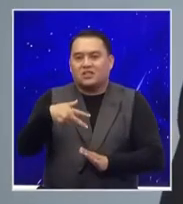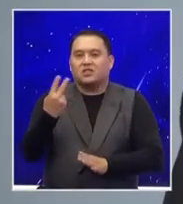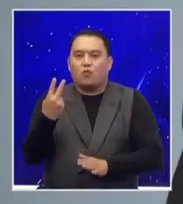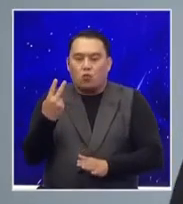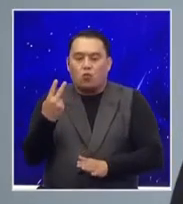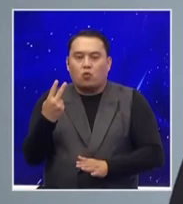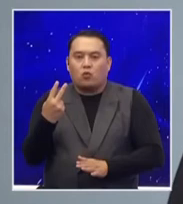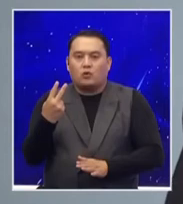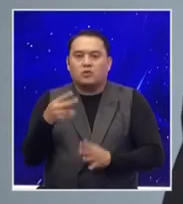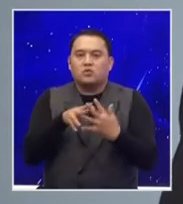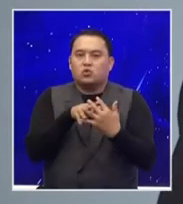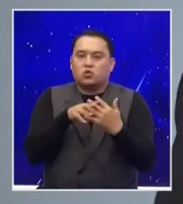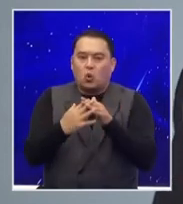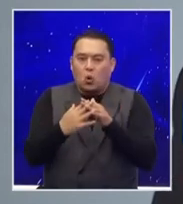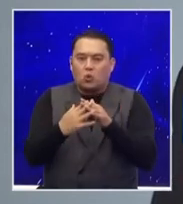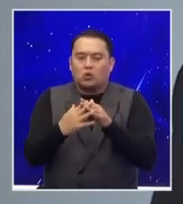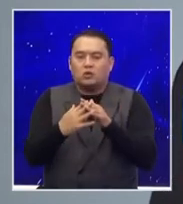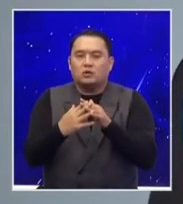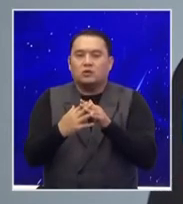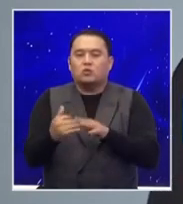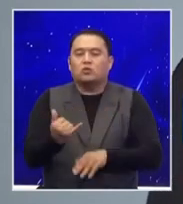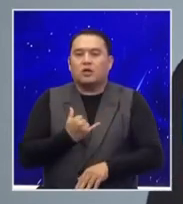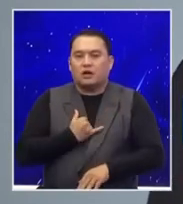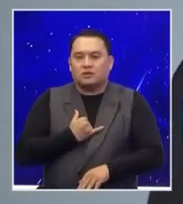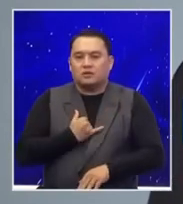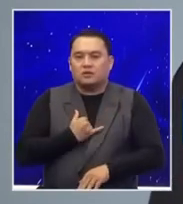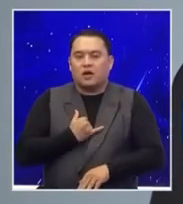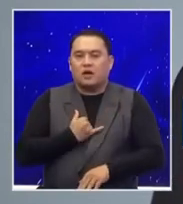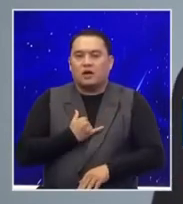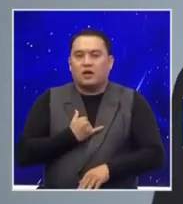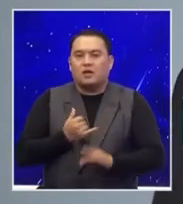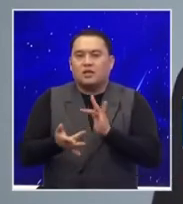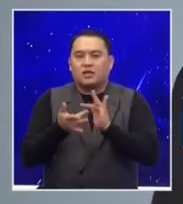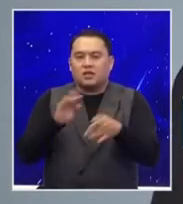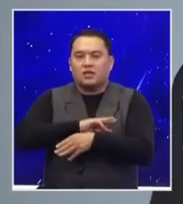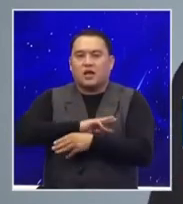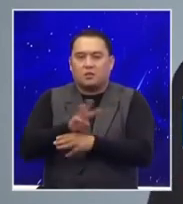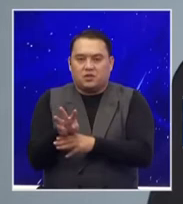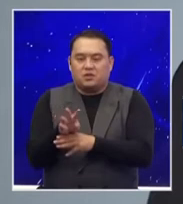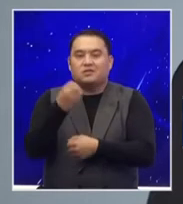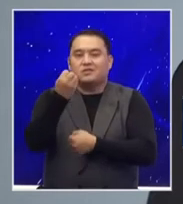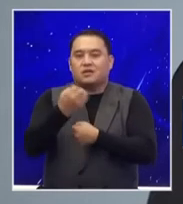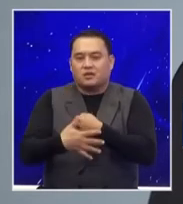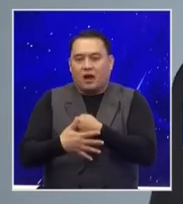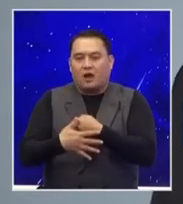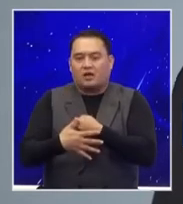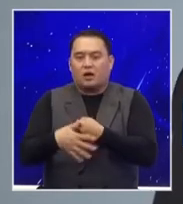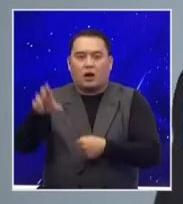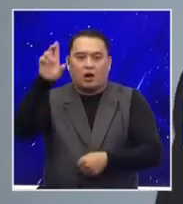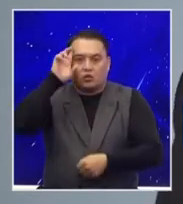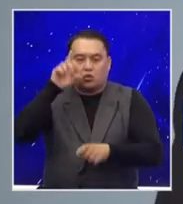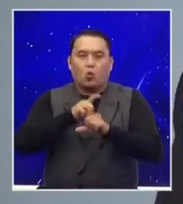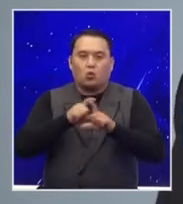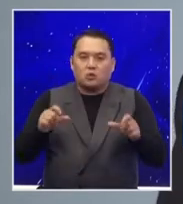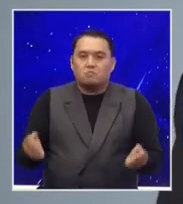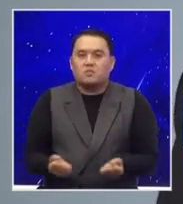732 сельских населенных пунктов нами интернетом охвачено центральными местными государственными органами